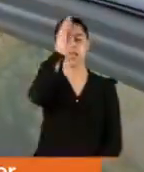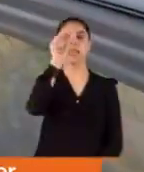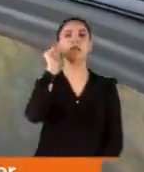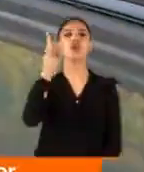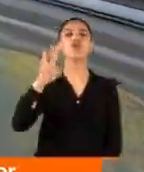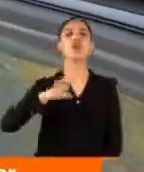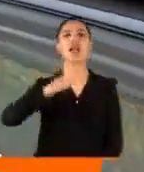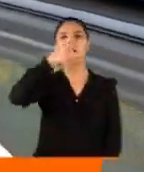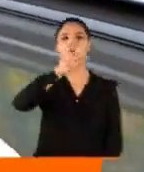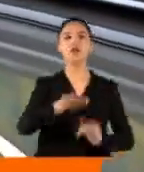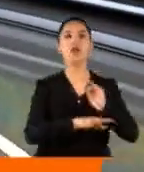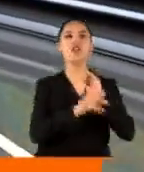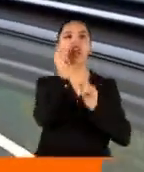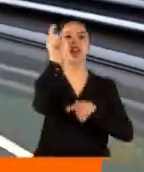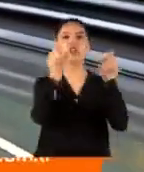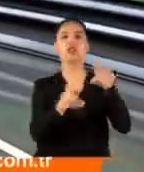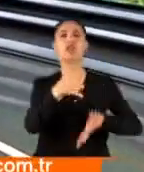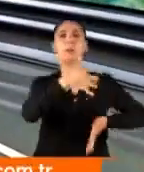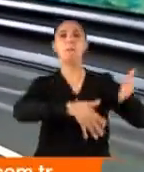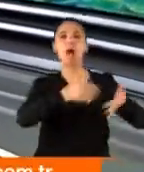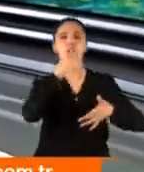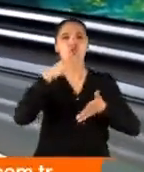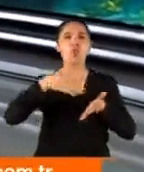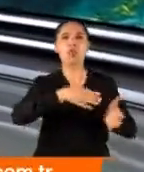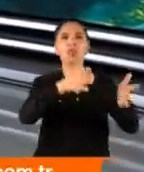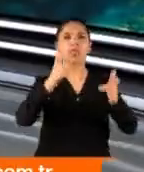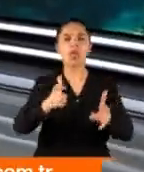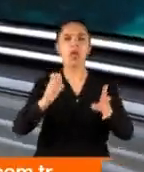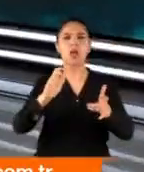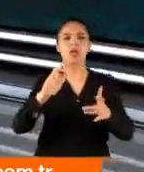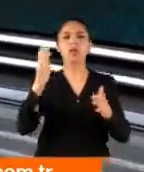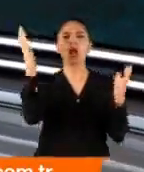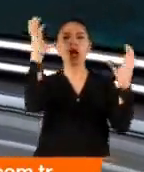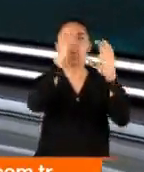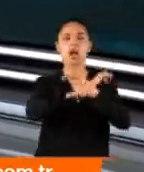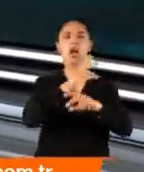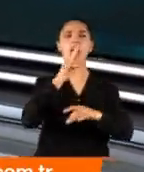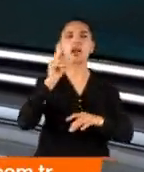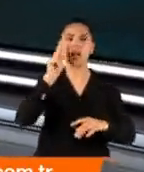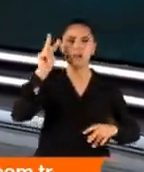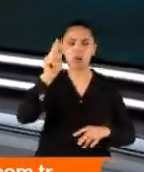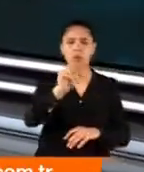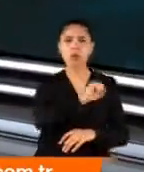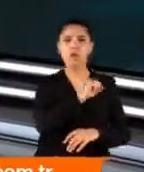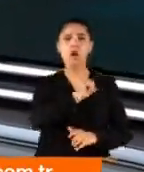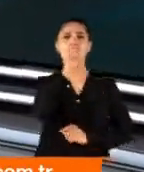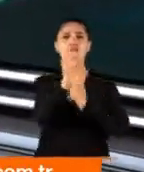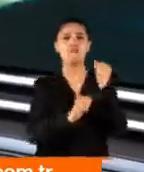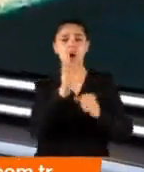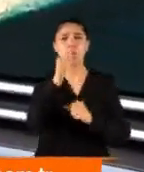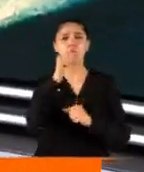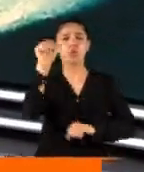İstanbul Arnavutköy'de yaşayanlar mahallede akan dereyi çok koyu bir renkte görünce haliyle korktu. Fabrikadan dereye